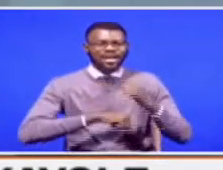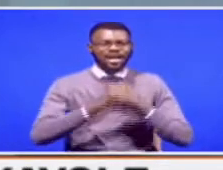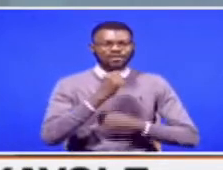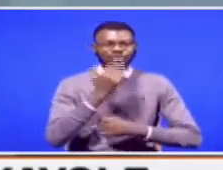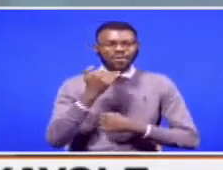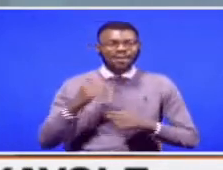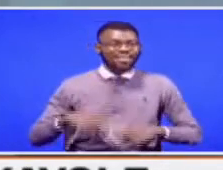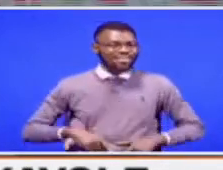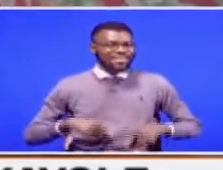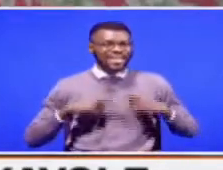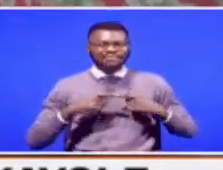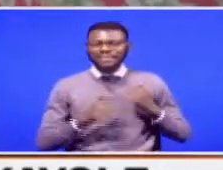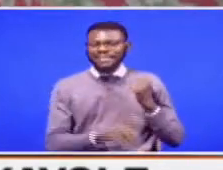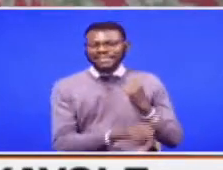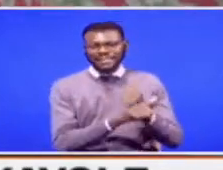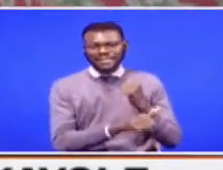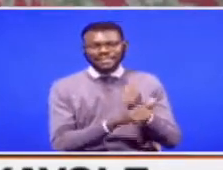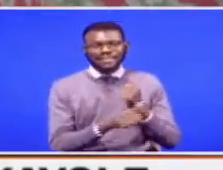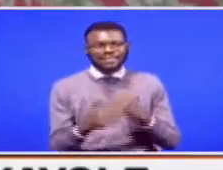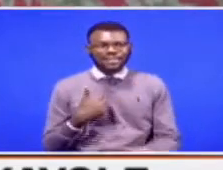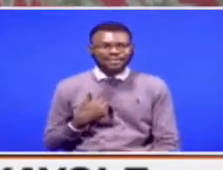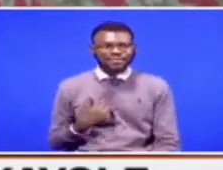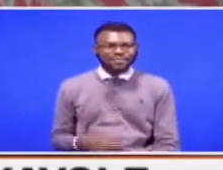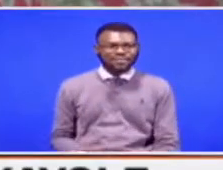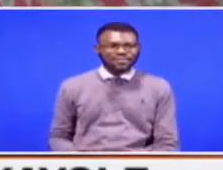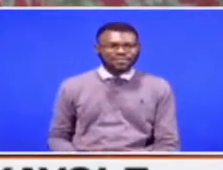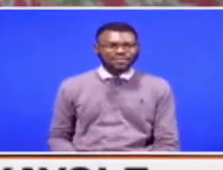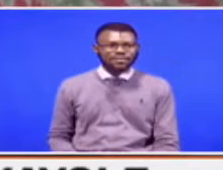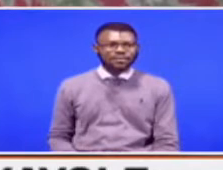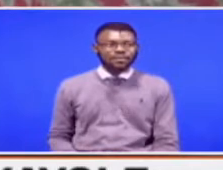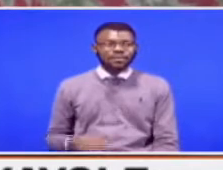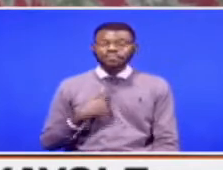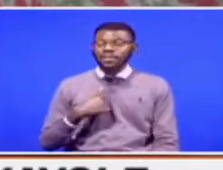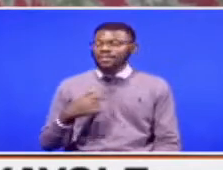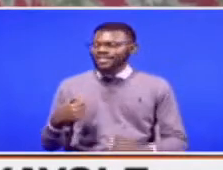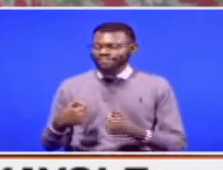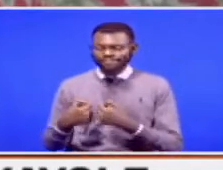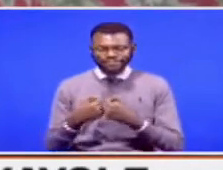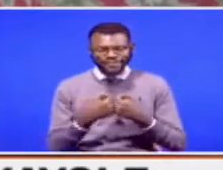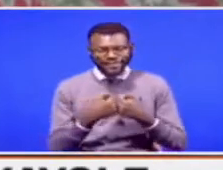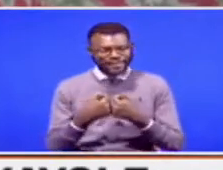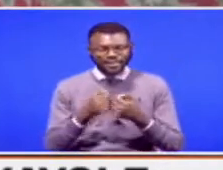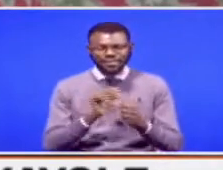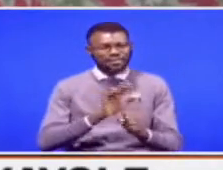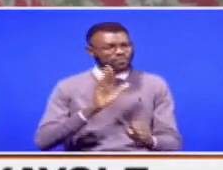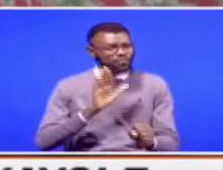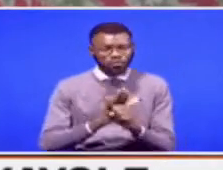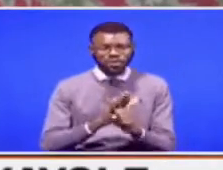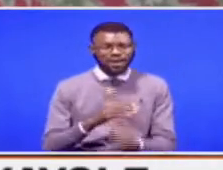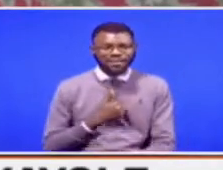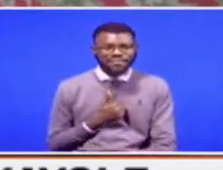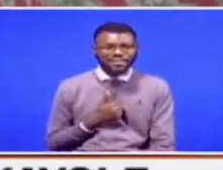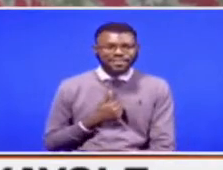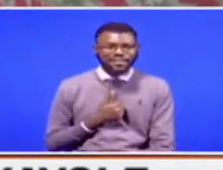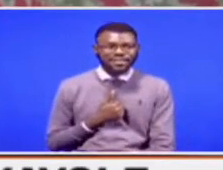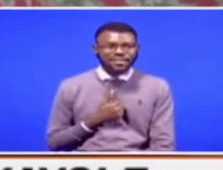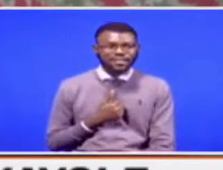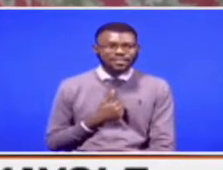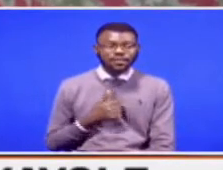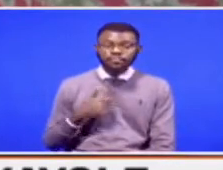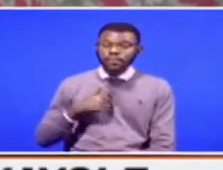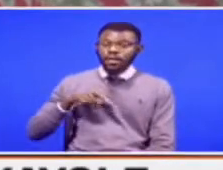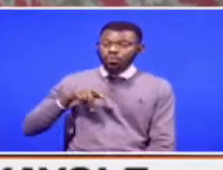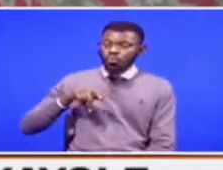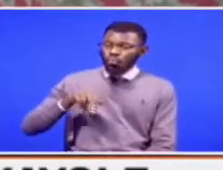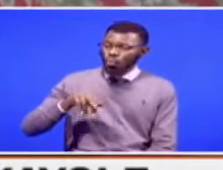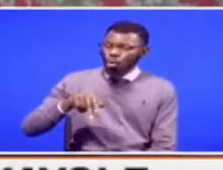hatarini. Shida yenye niko nayo ni mingi sana. Kwa sababu hata kutembea ni shida.